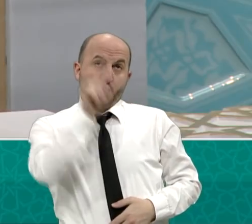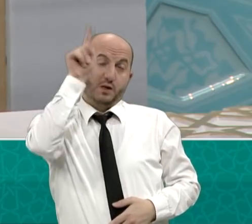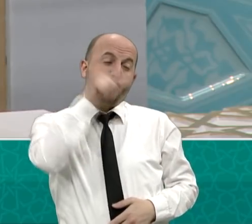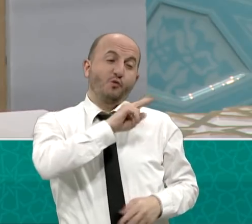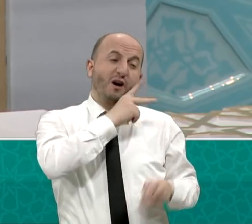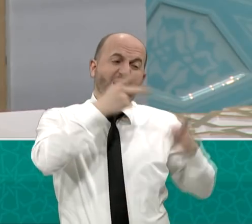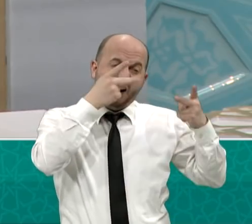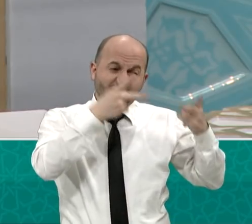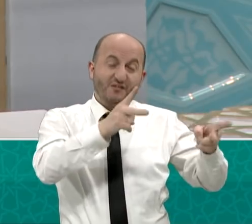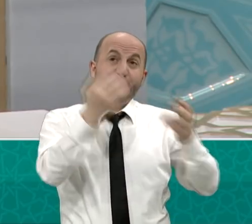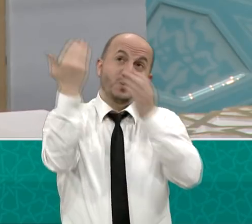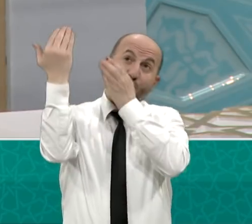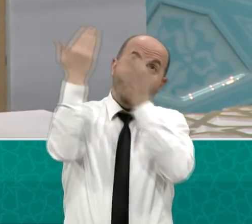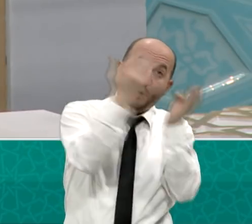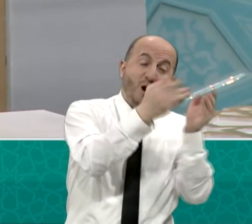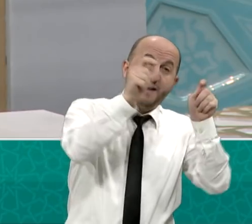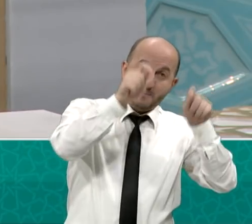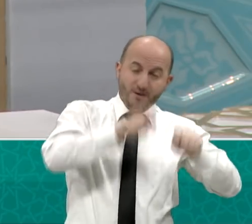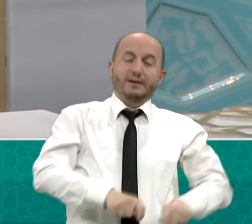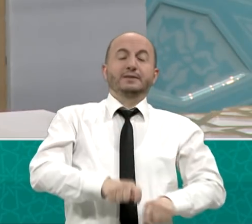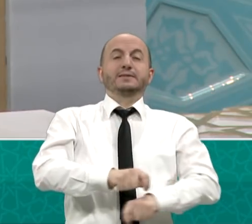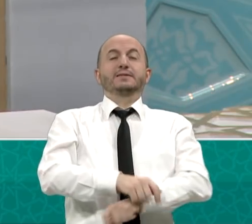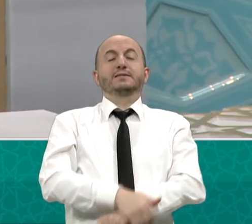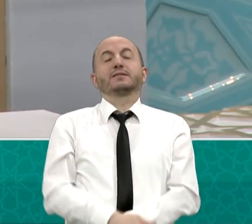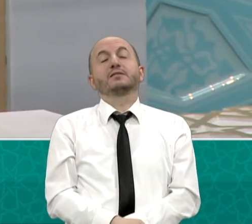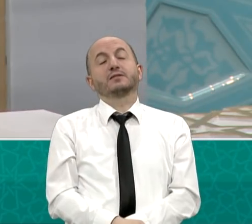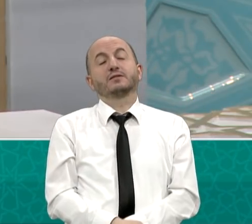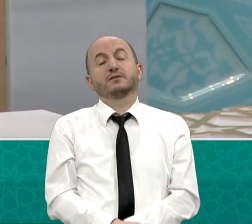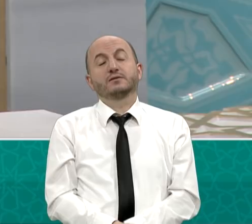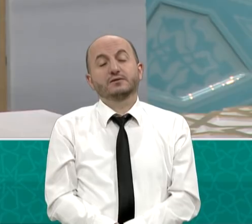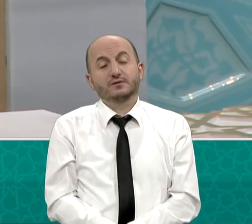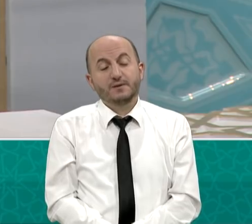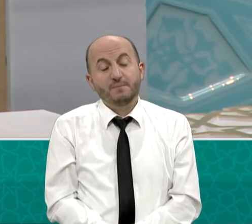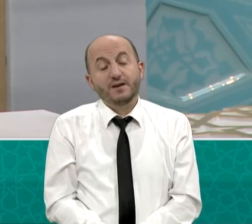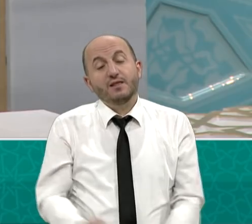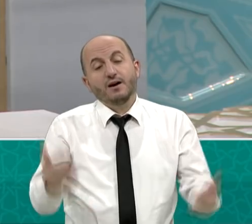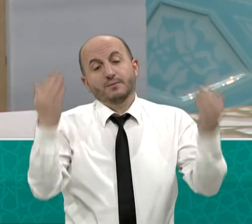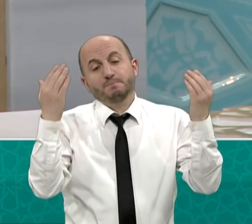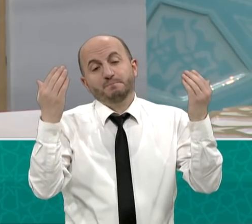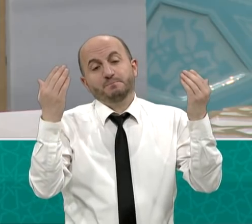dilerler. Şöyle derler, رَبَّنَا وَسِعْتَ كُلَّ شَيْ Ey Rabbimiz,